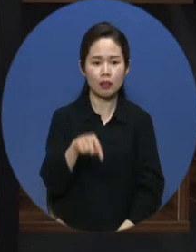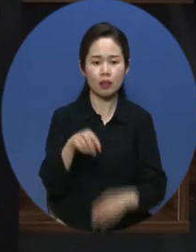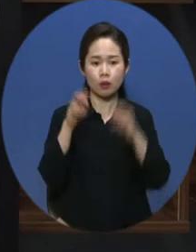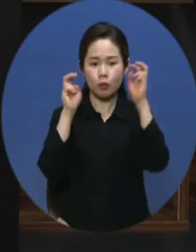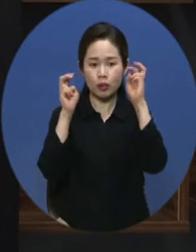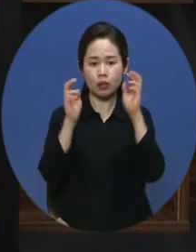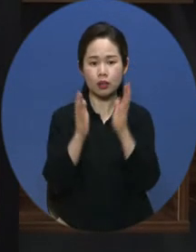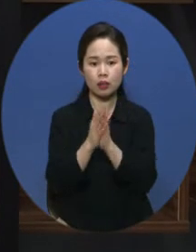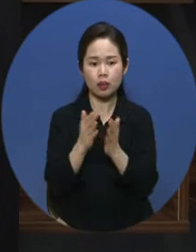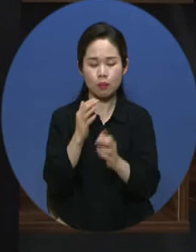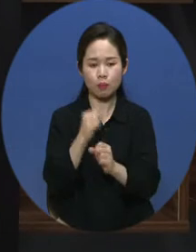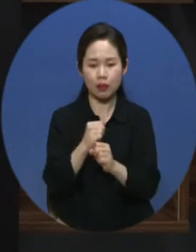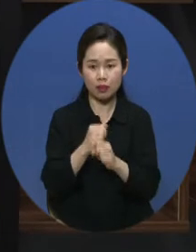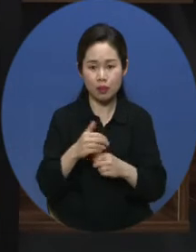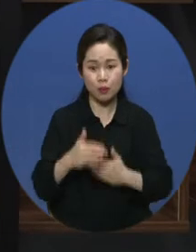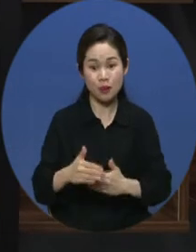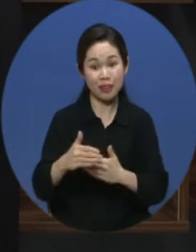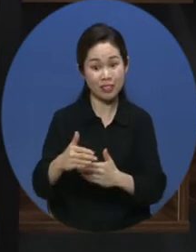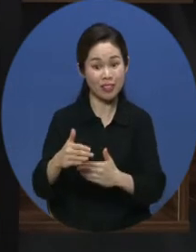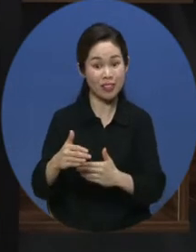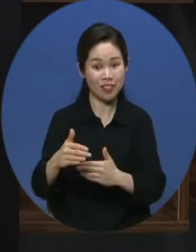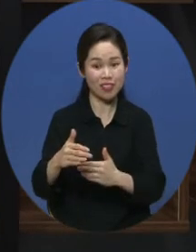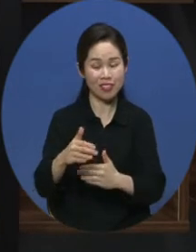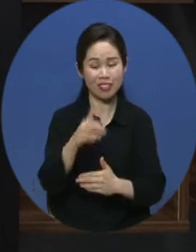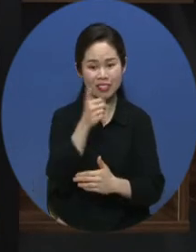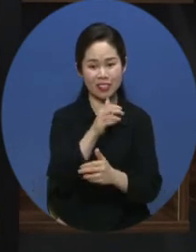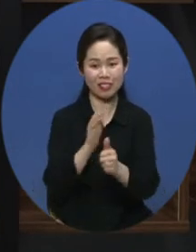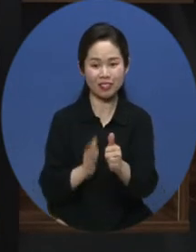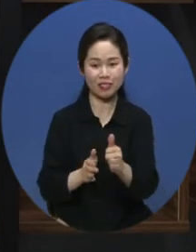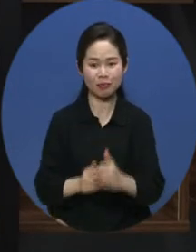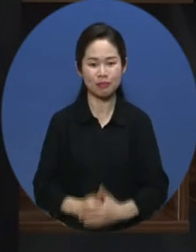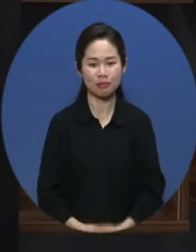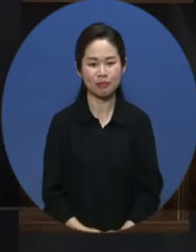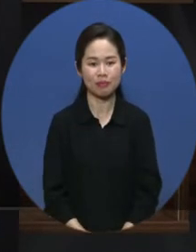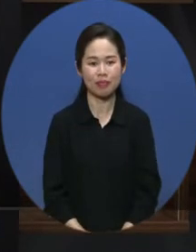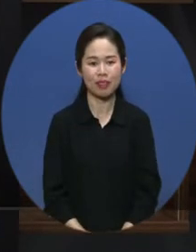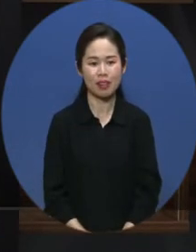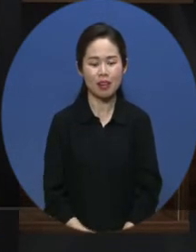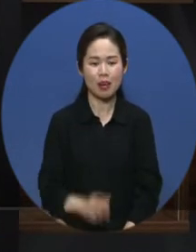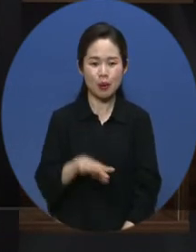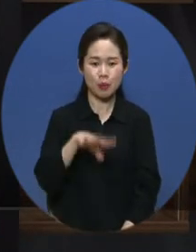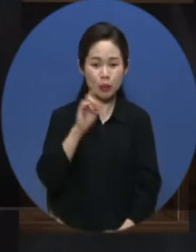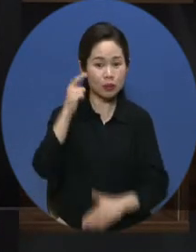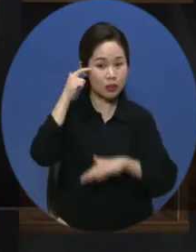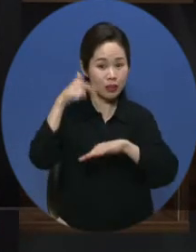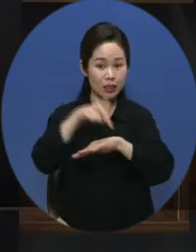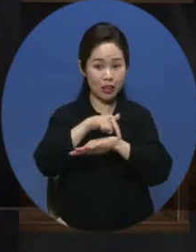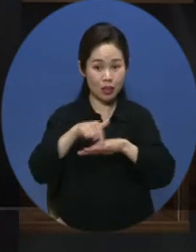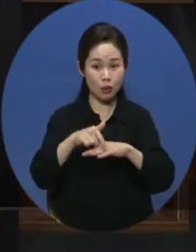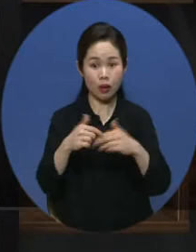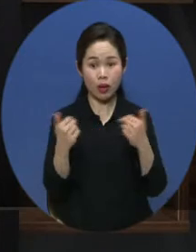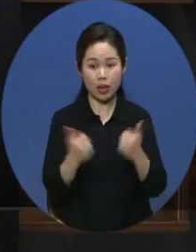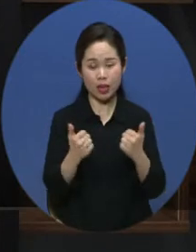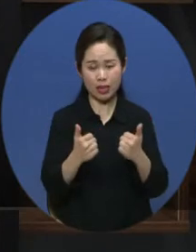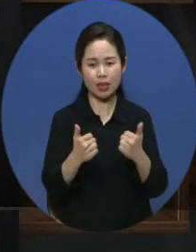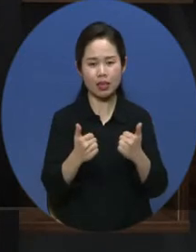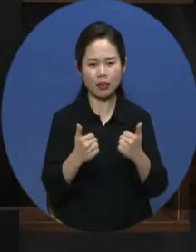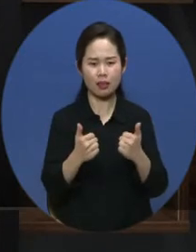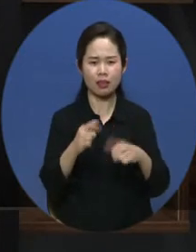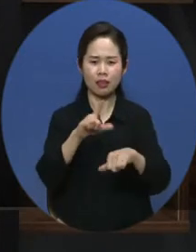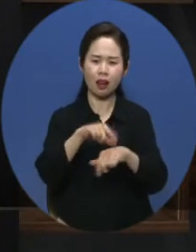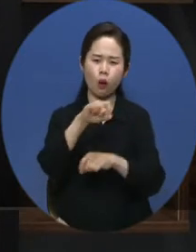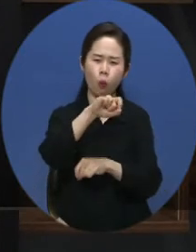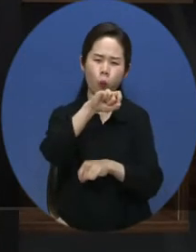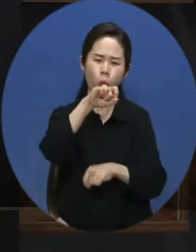책이 만들어지는 과정을 소개해 주실 수 있으실까요? 우선은 기획회의를 하는 시간이 가장 오래